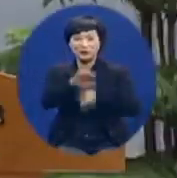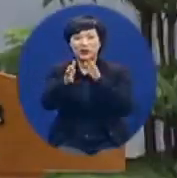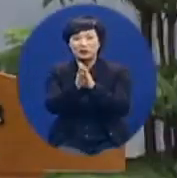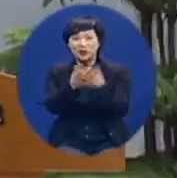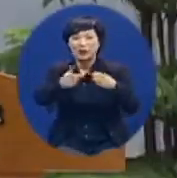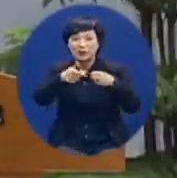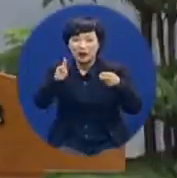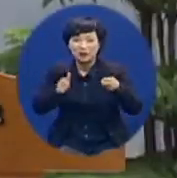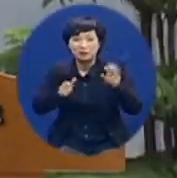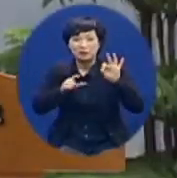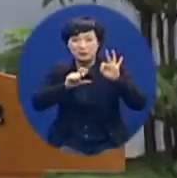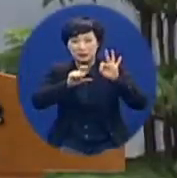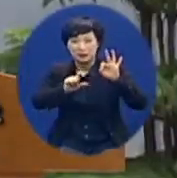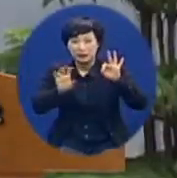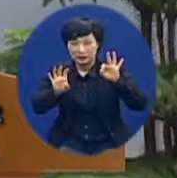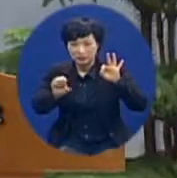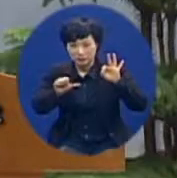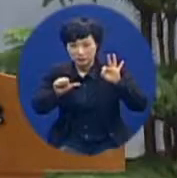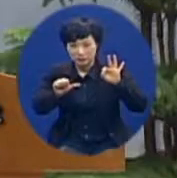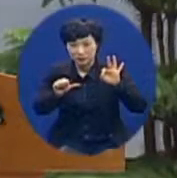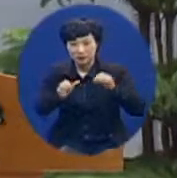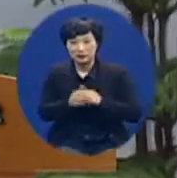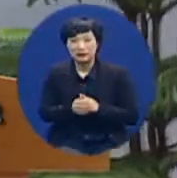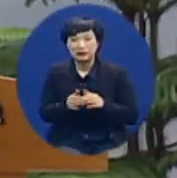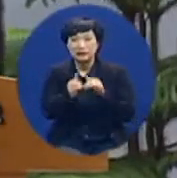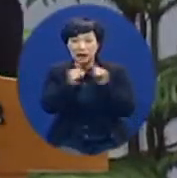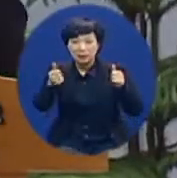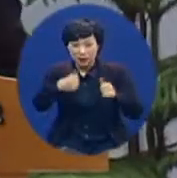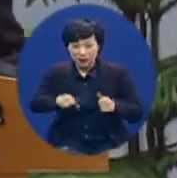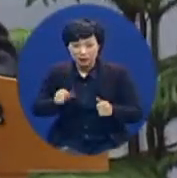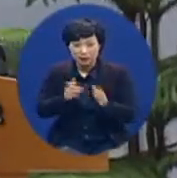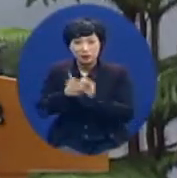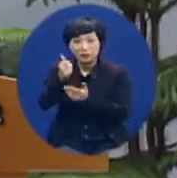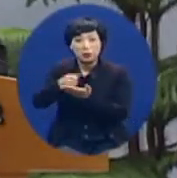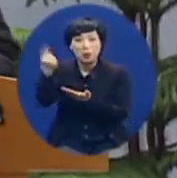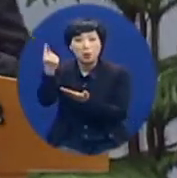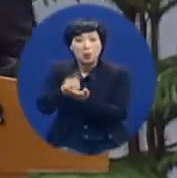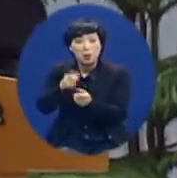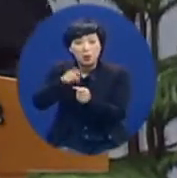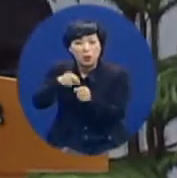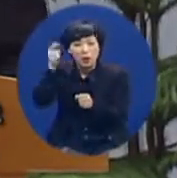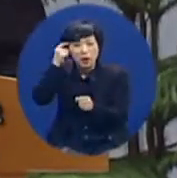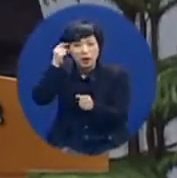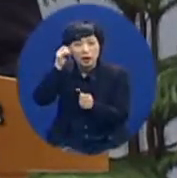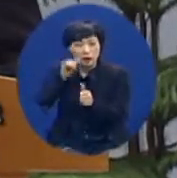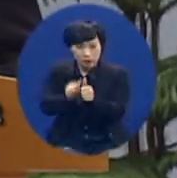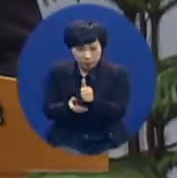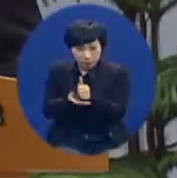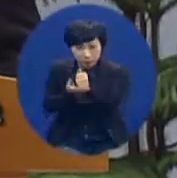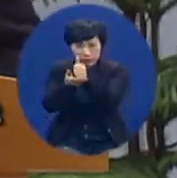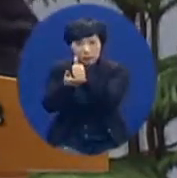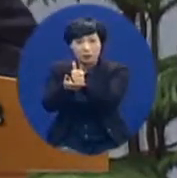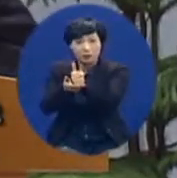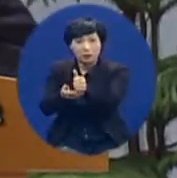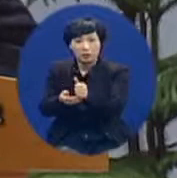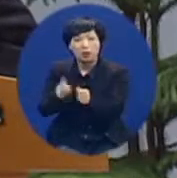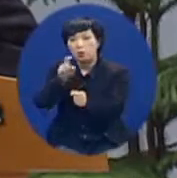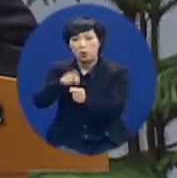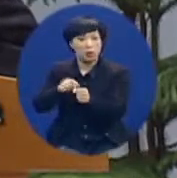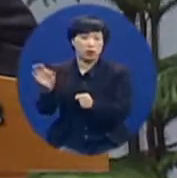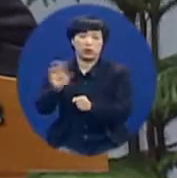10장 45절에 인자가 온 것은 섬김을 받으려함이